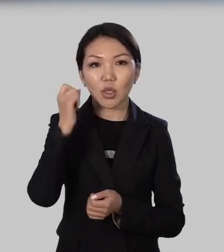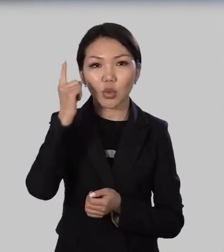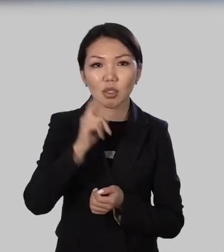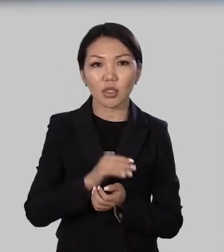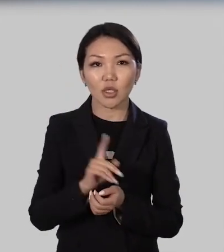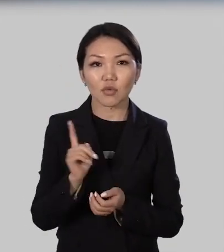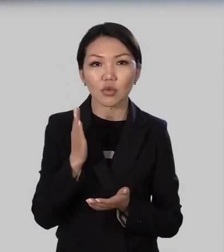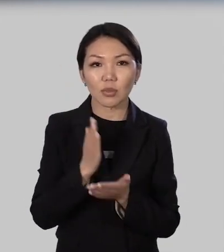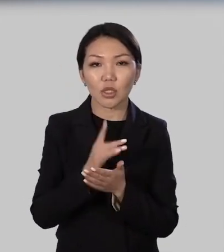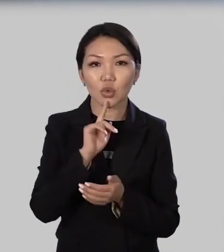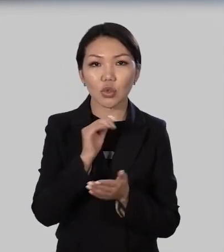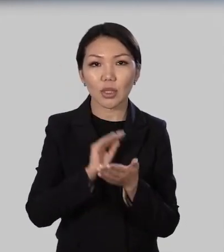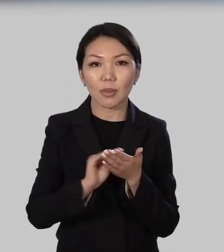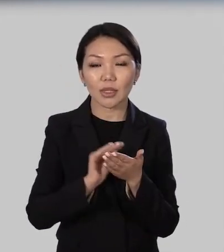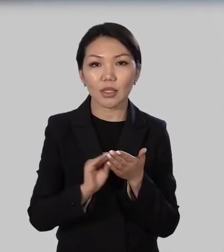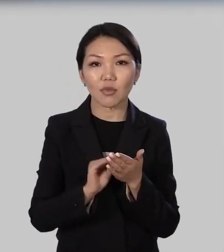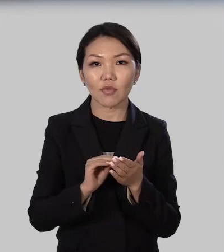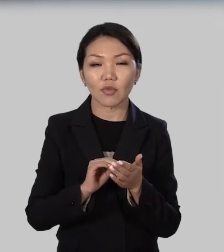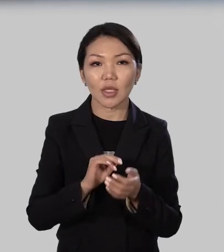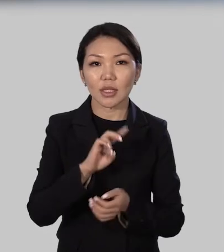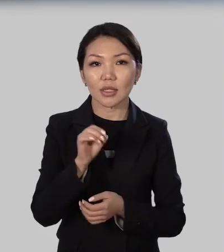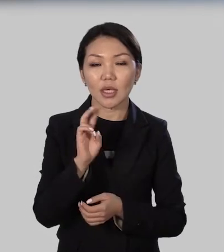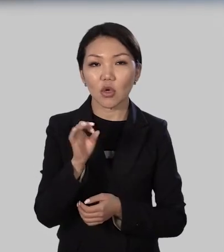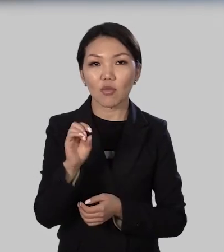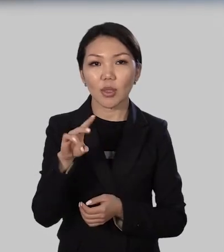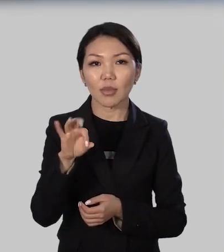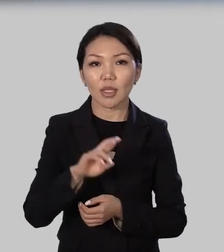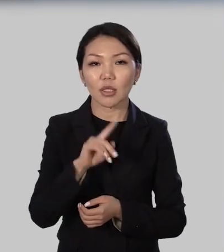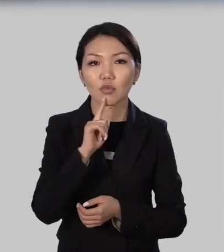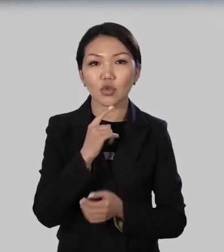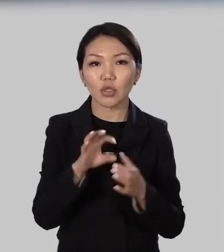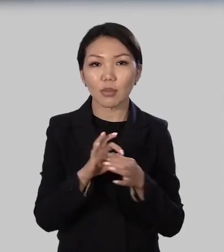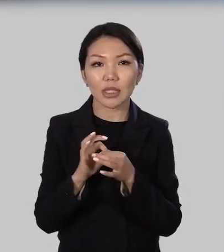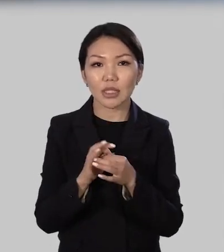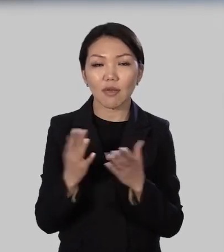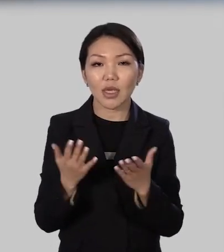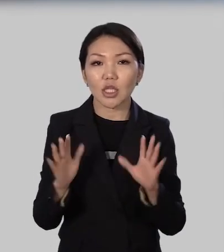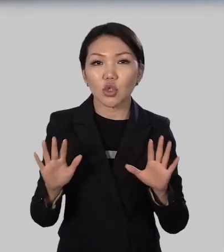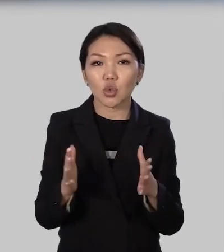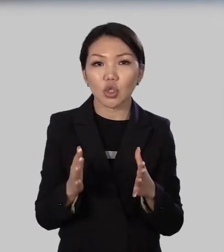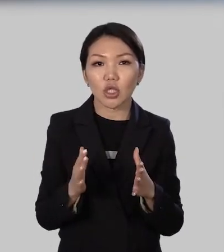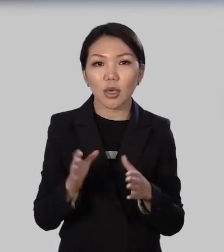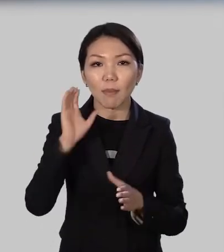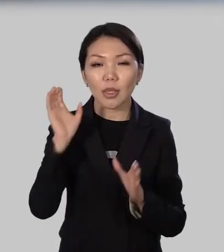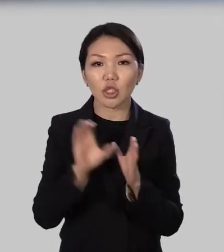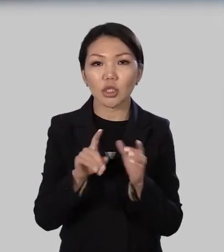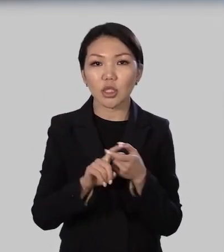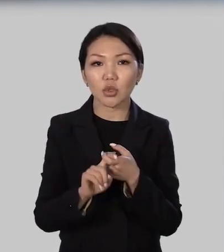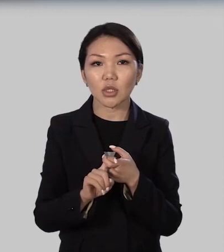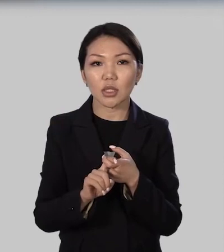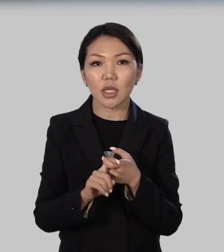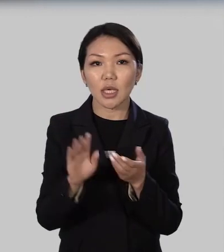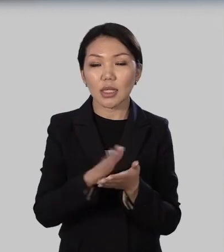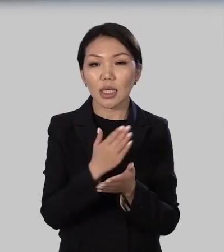мы выяснили, в чем заключается трудность постановки знаков препинания в сложном предложении. В каких случаях подчинительные